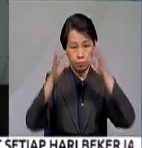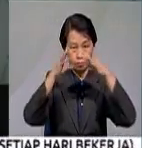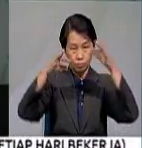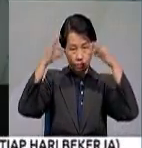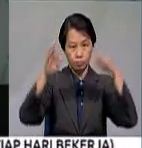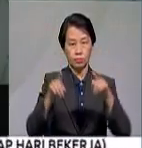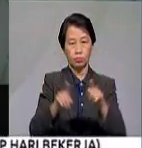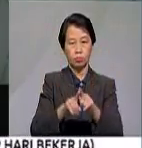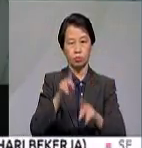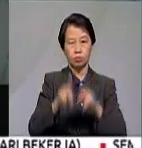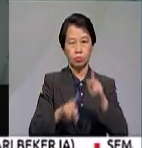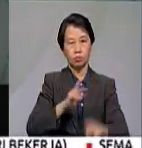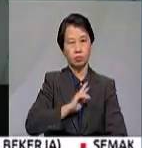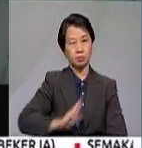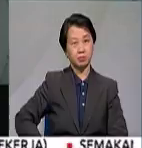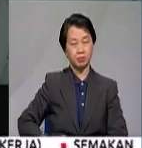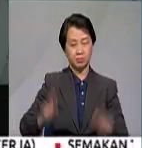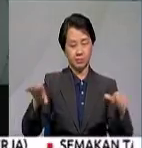seperti pasangan diraja.